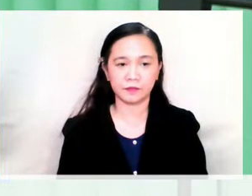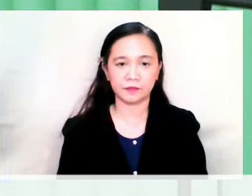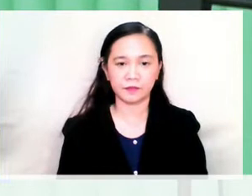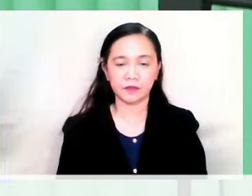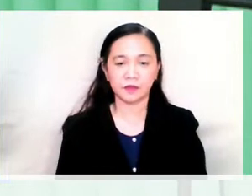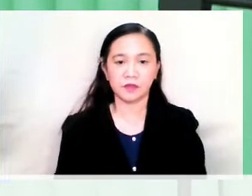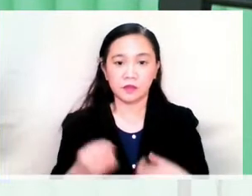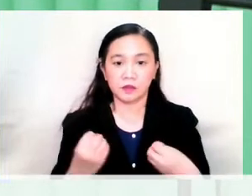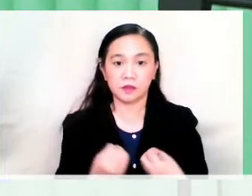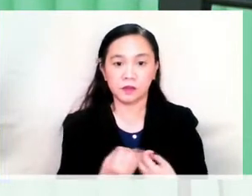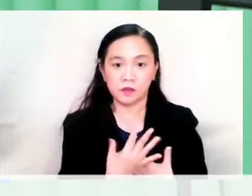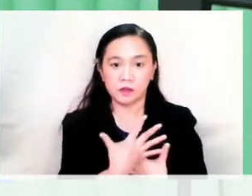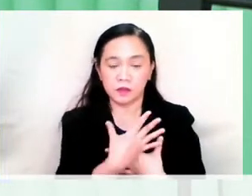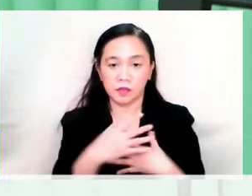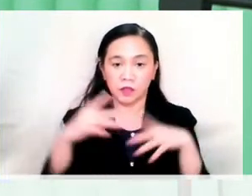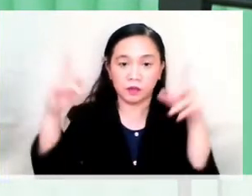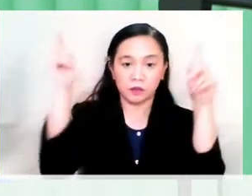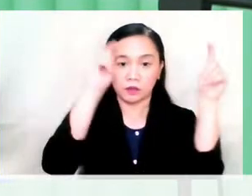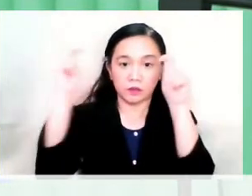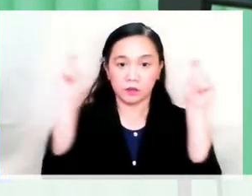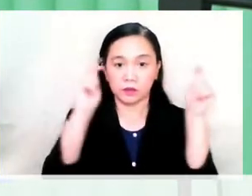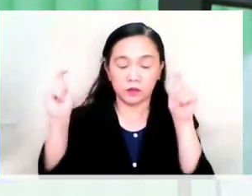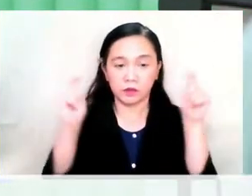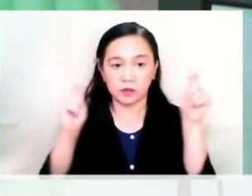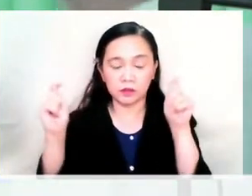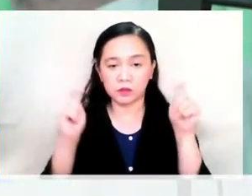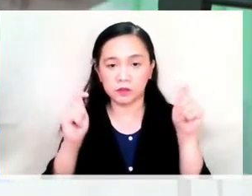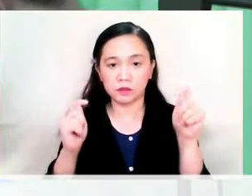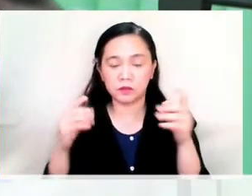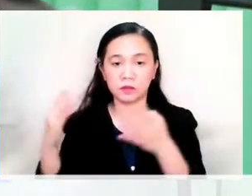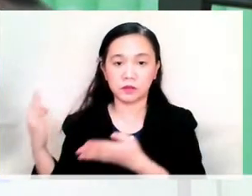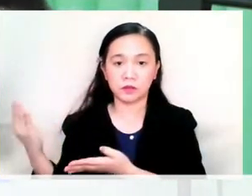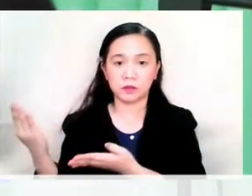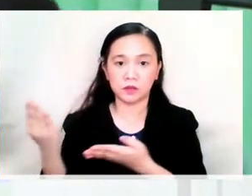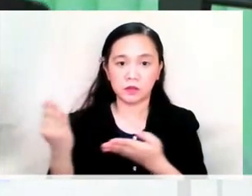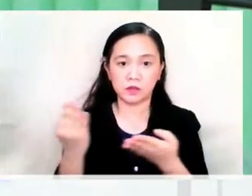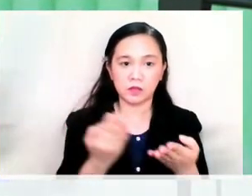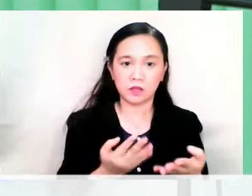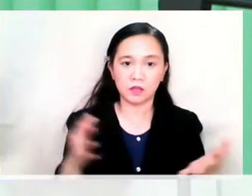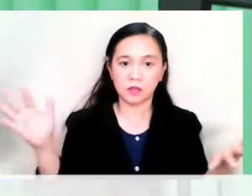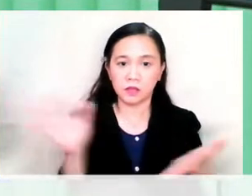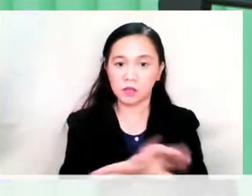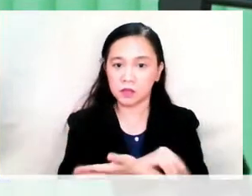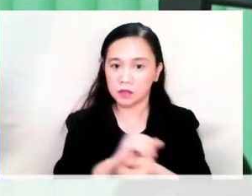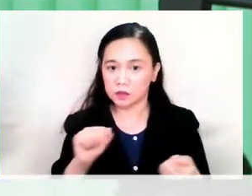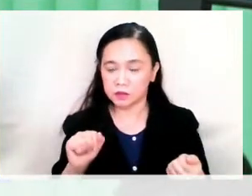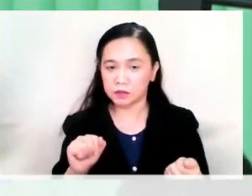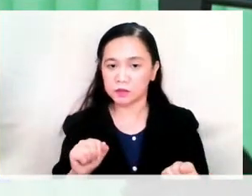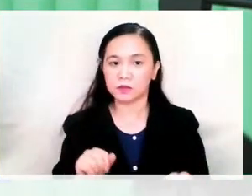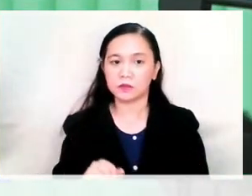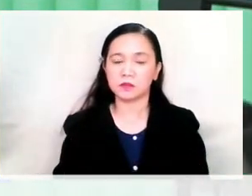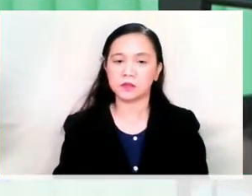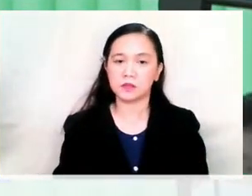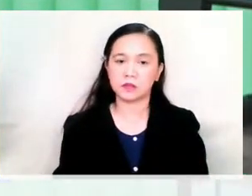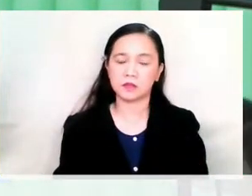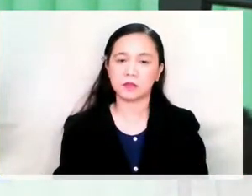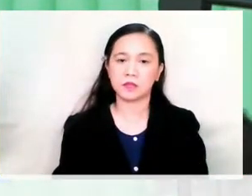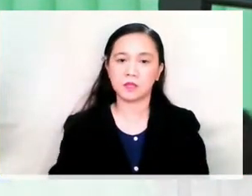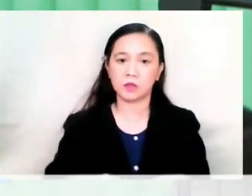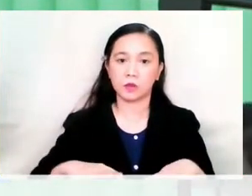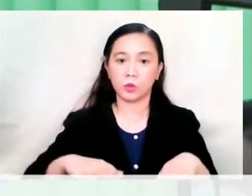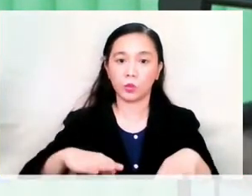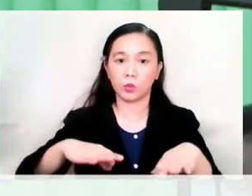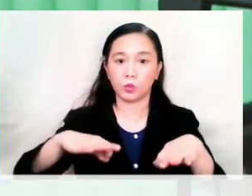Nakakatakot ang bagyo. Nagdadala ito ng destruction. Mga baha,